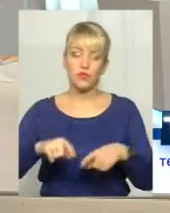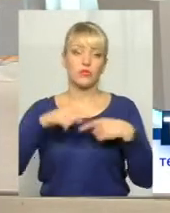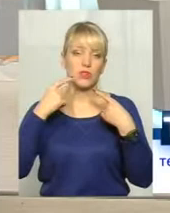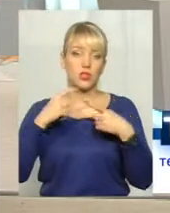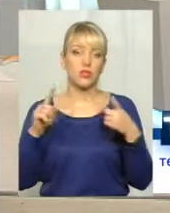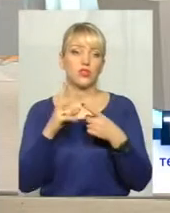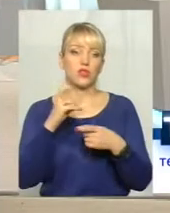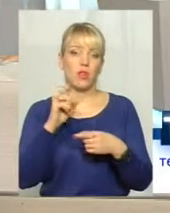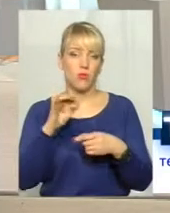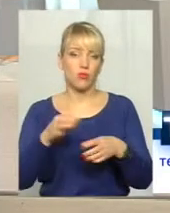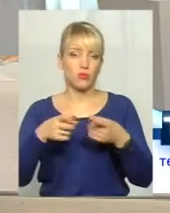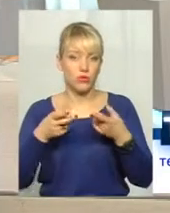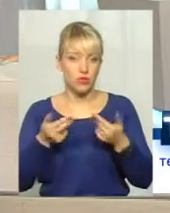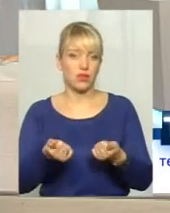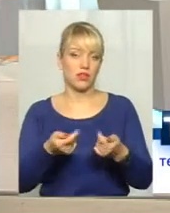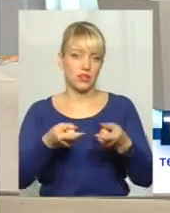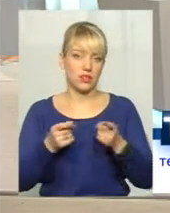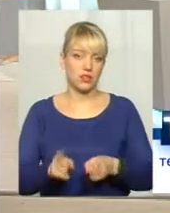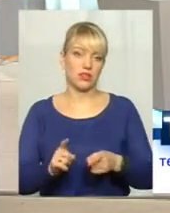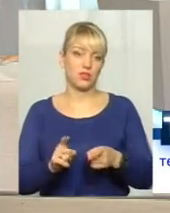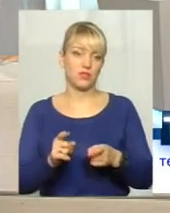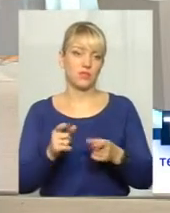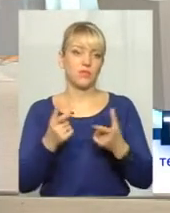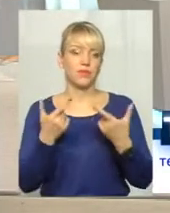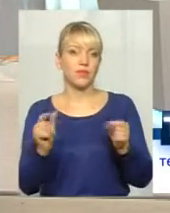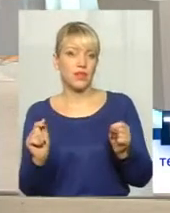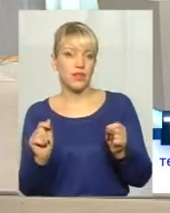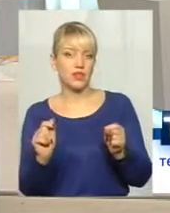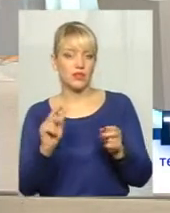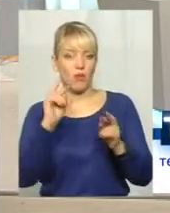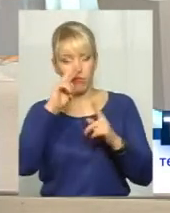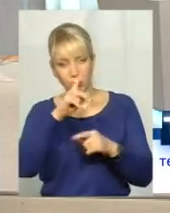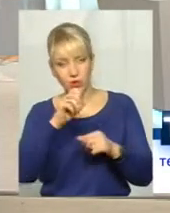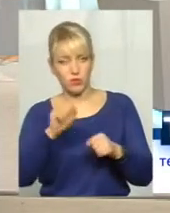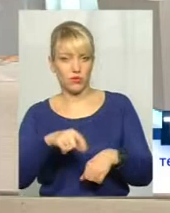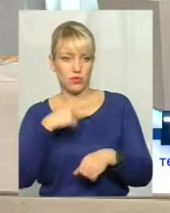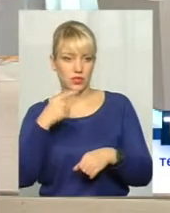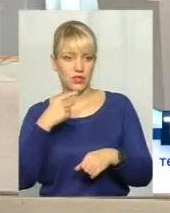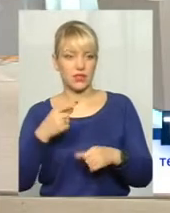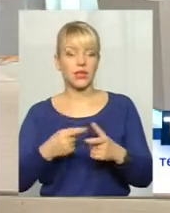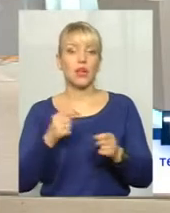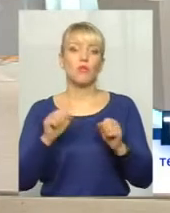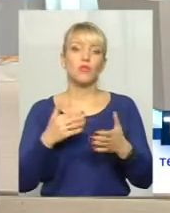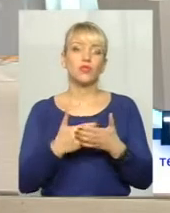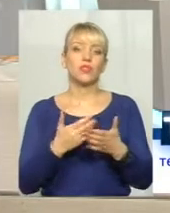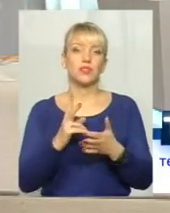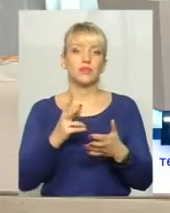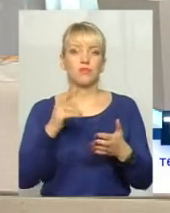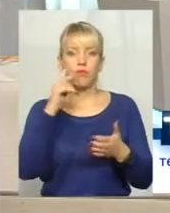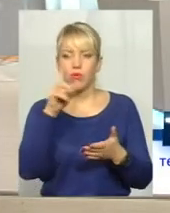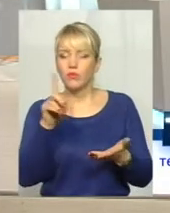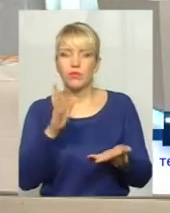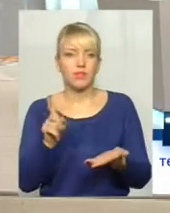що НАБУ, ну, дійсно десь, ну, помилилося, можна так сказати, десь допустилося якоїсь